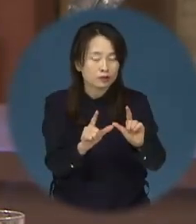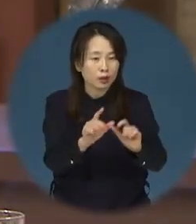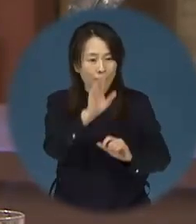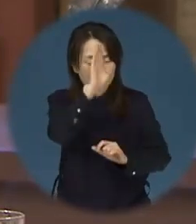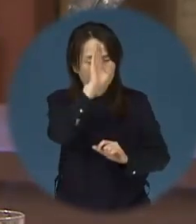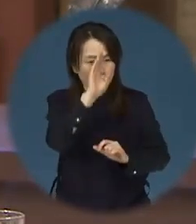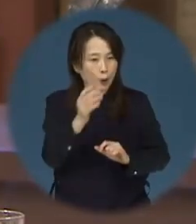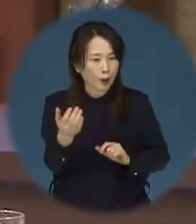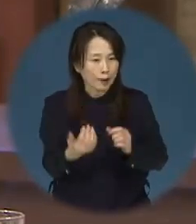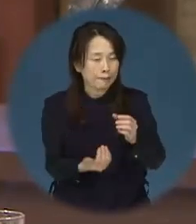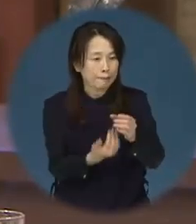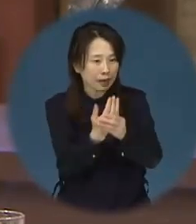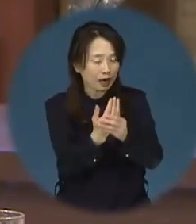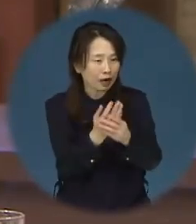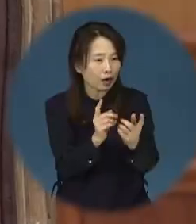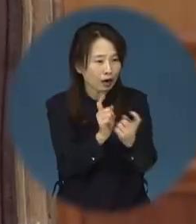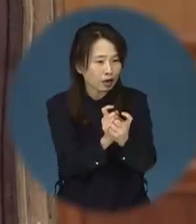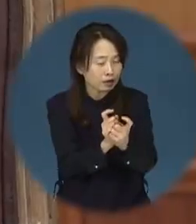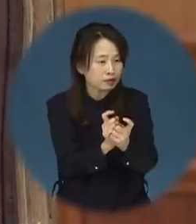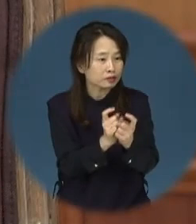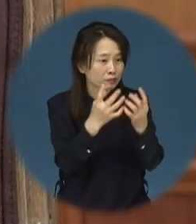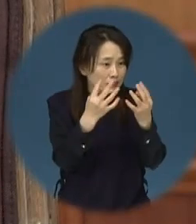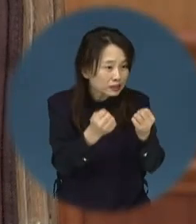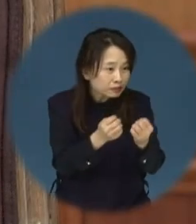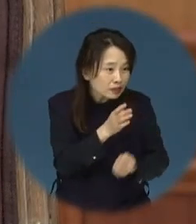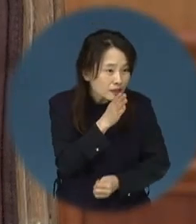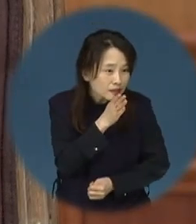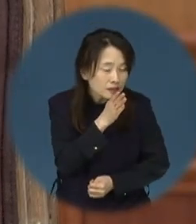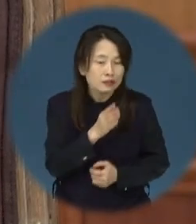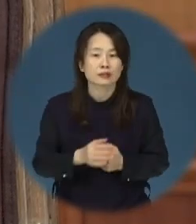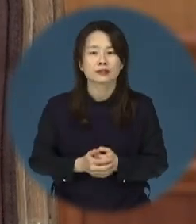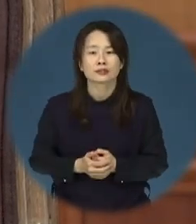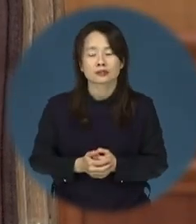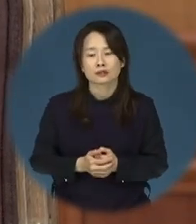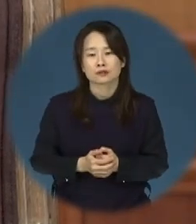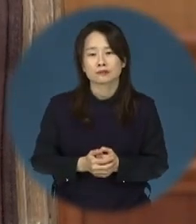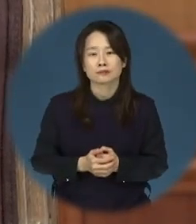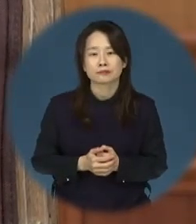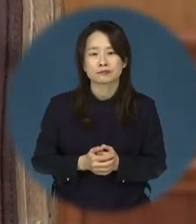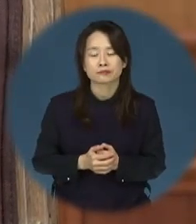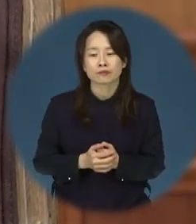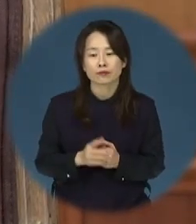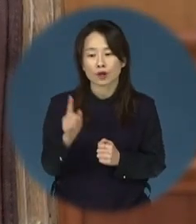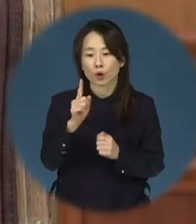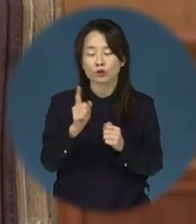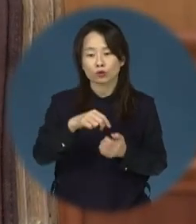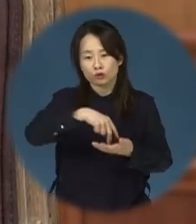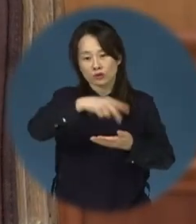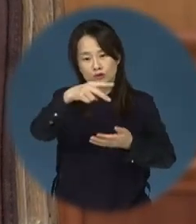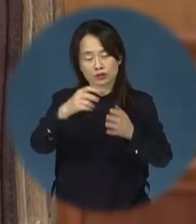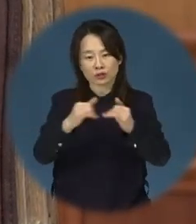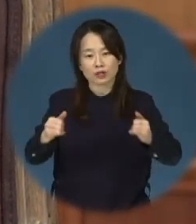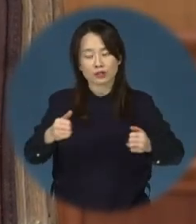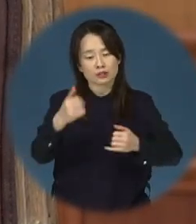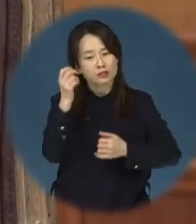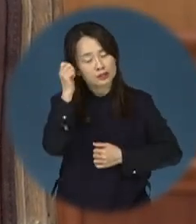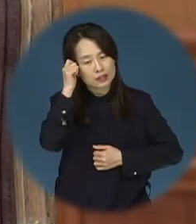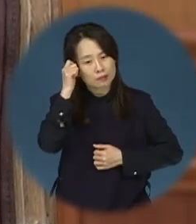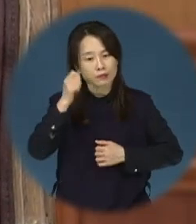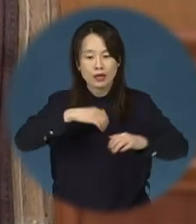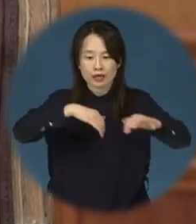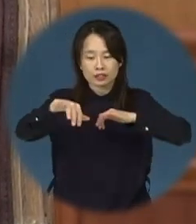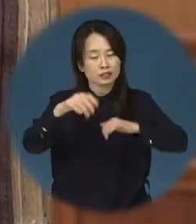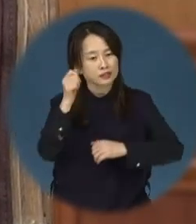유병률이요? 높아지지 않겠어요? 아, 물론 그렇게 어떤데 노숙도 뭐 이렇게 잠자리는 챙겨가면서 노숙하시는 분도 있고, 그러니까 길에서